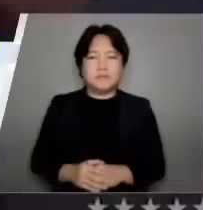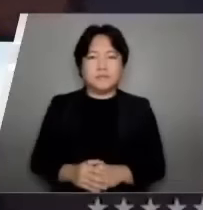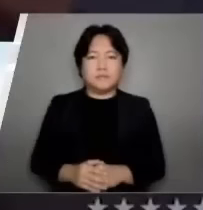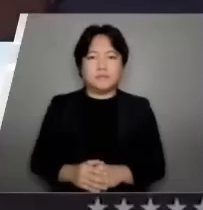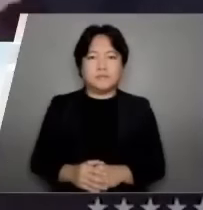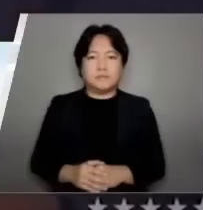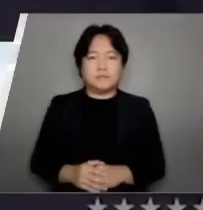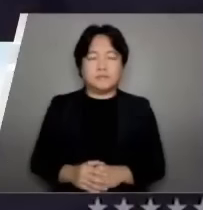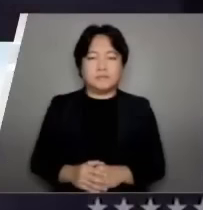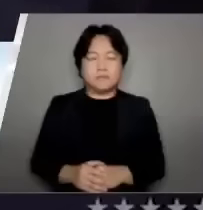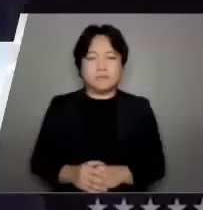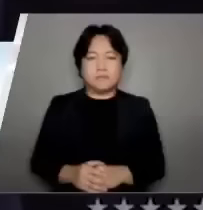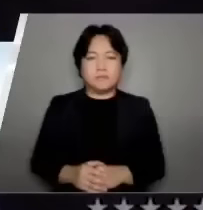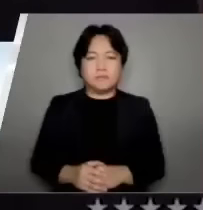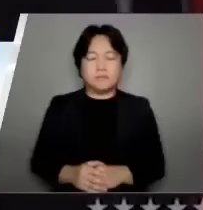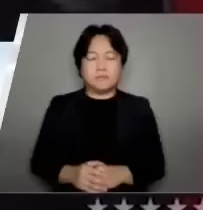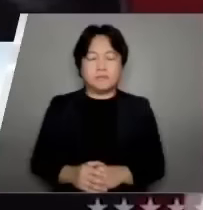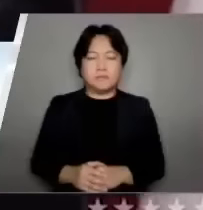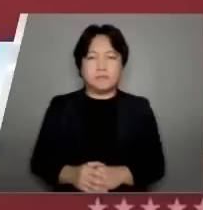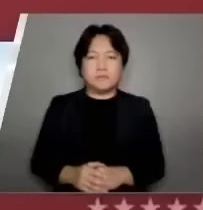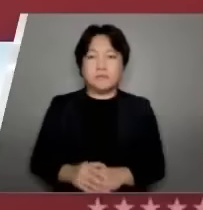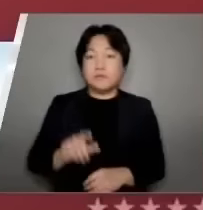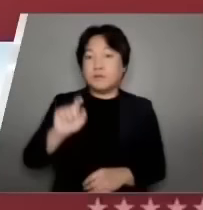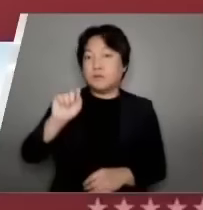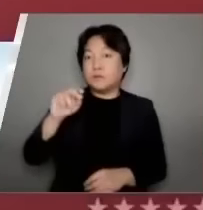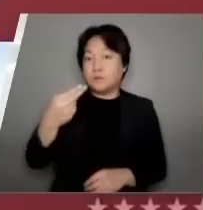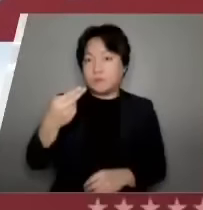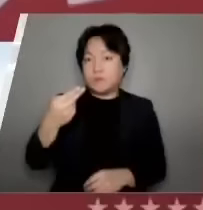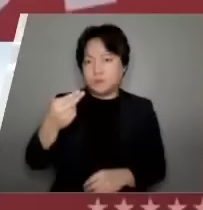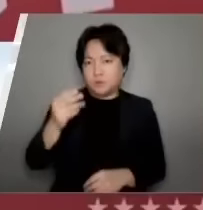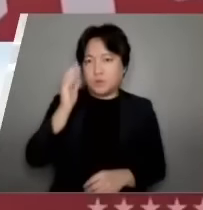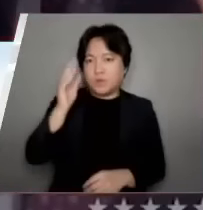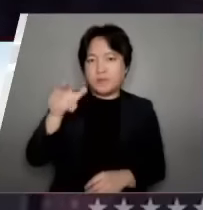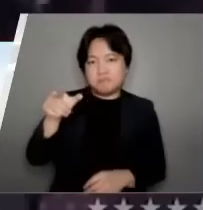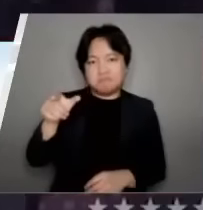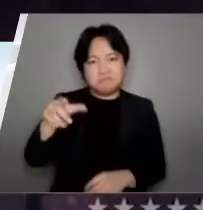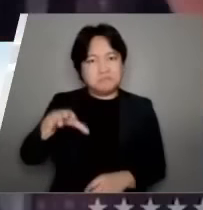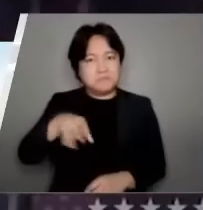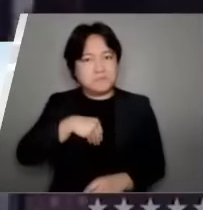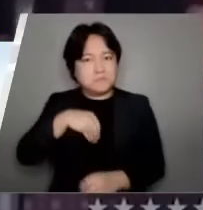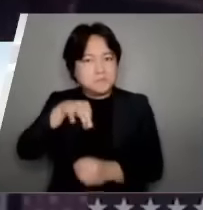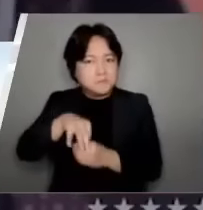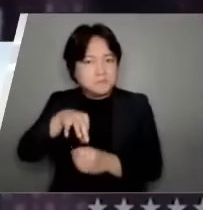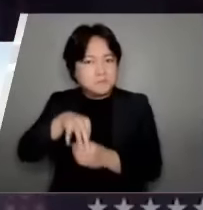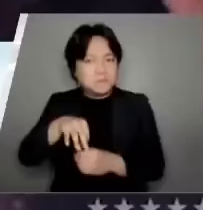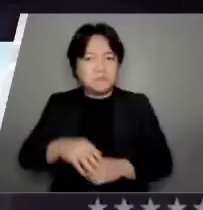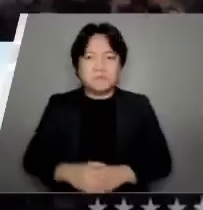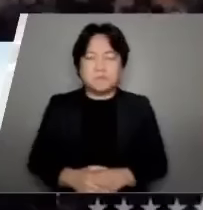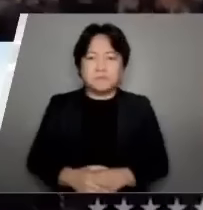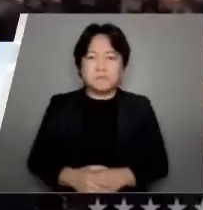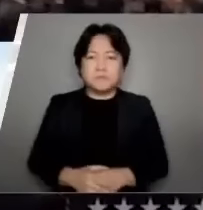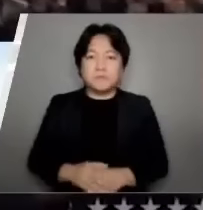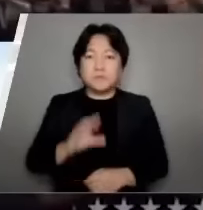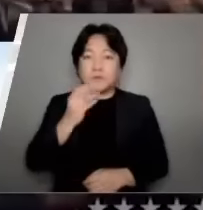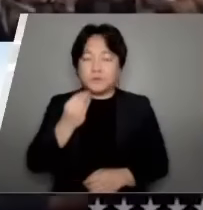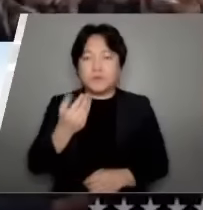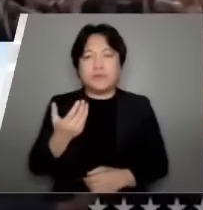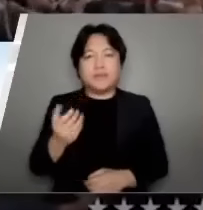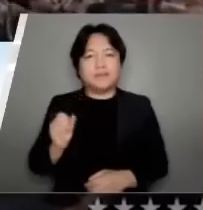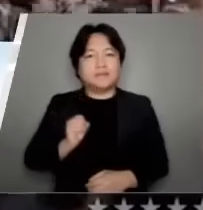Wisconsin. Sa Webes, inaasahang tatanggapin ni Trump ang nominasyon. Napili niyang running mate si Senator J.D. Vance ng